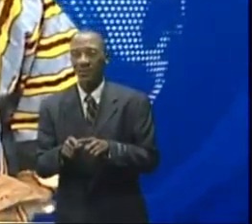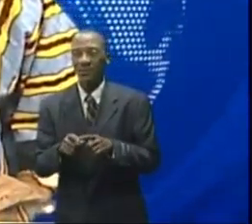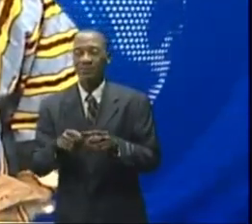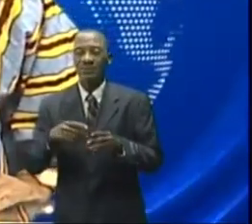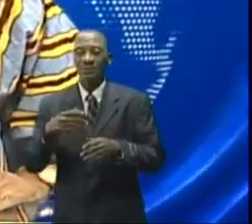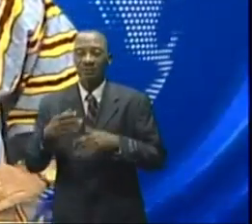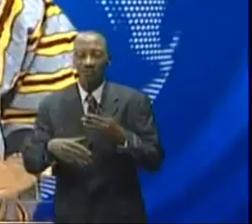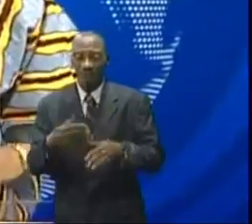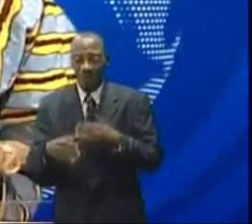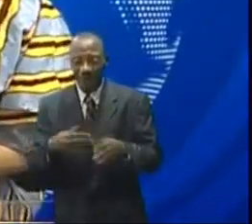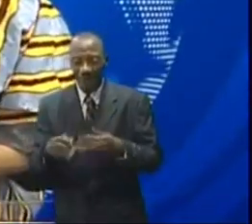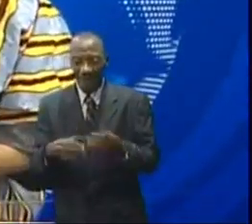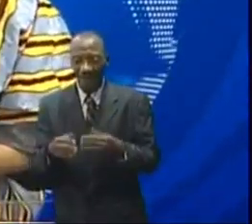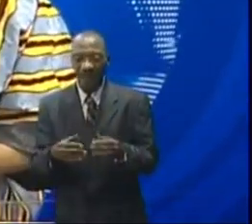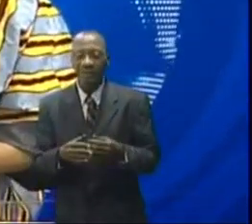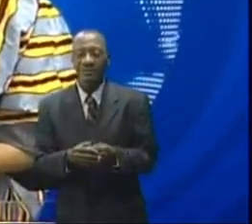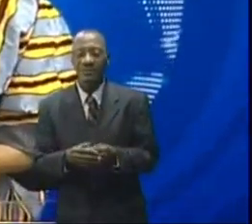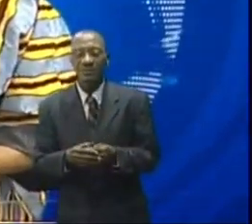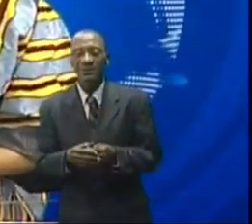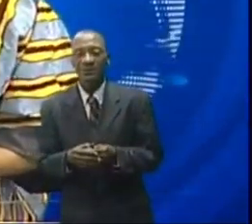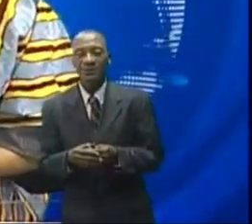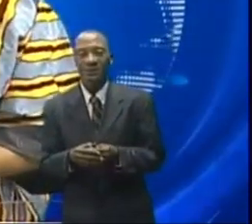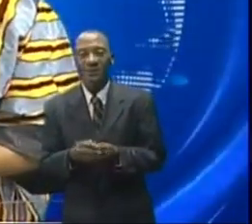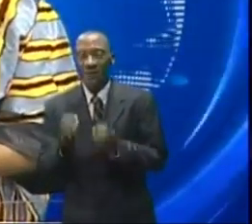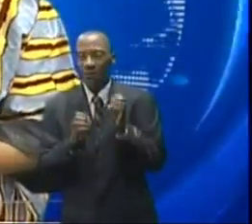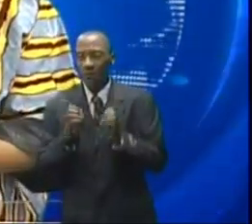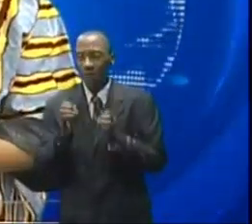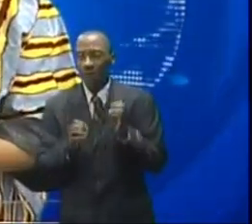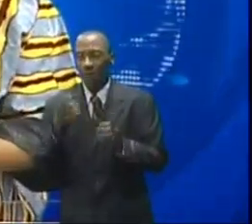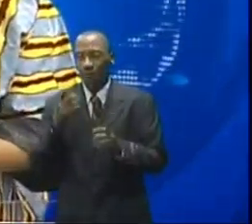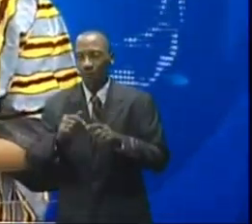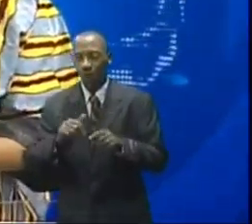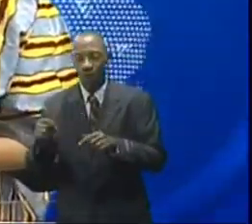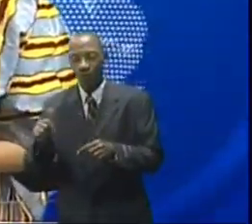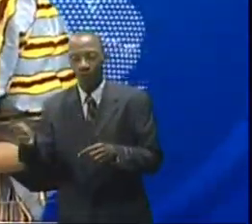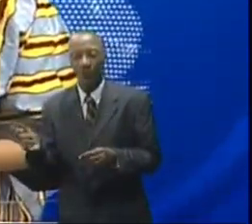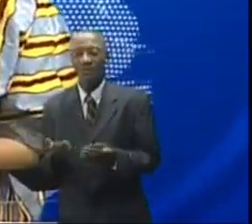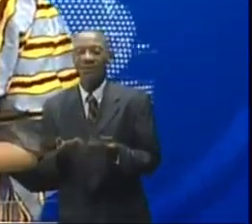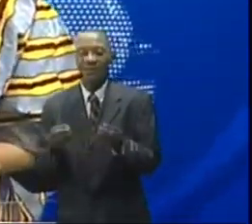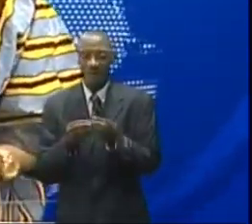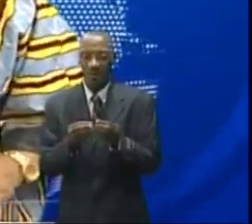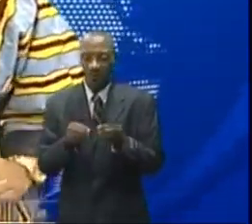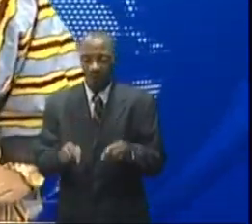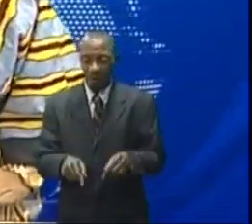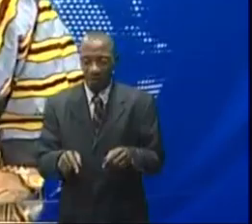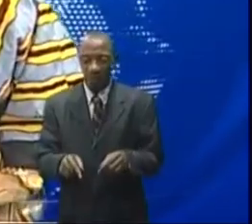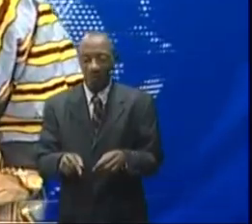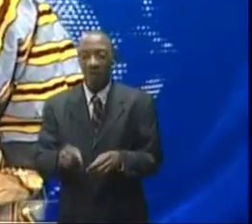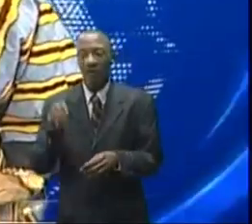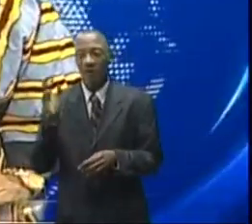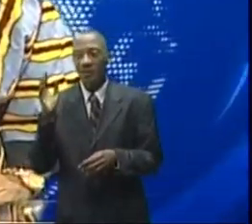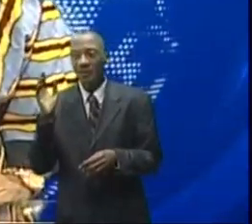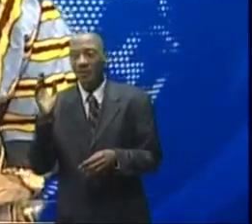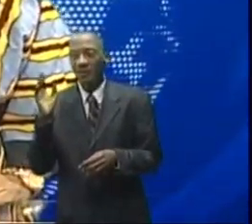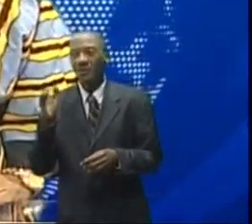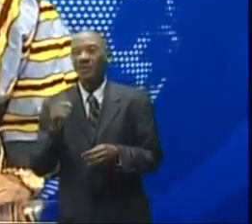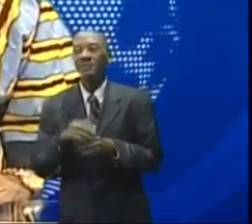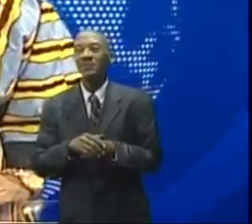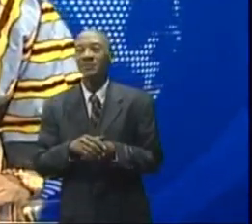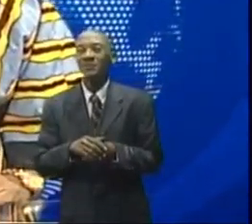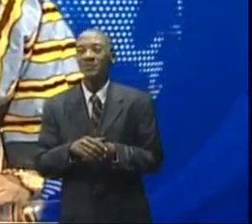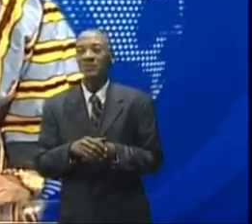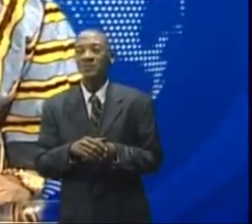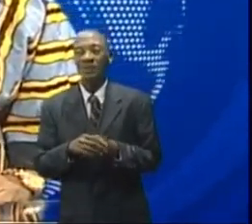médicaux s'est tenu à Kinshasa. Ça concerne les centres de santé, des hôpitaux et des morgues en RDC. L'atelier a eu lieu au